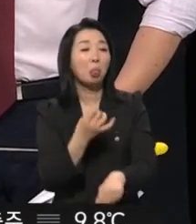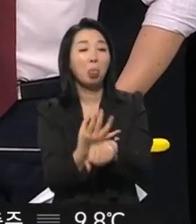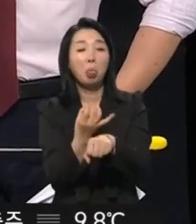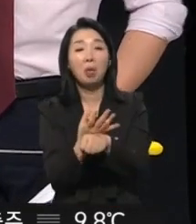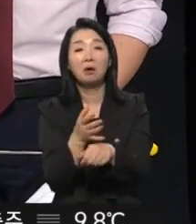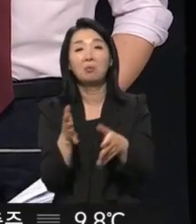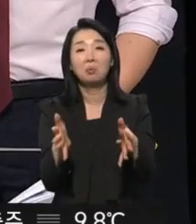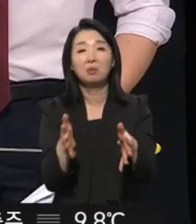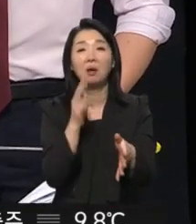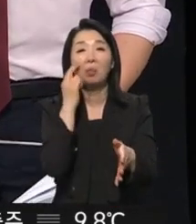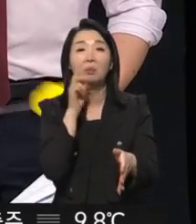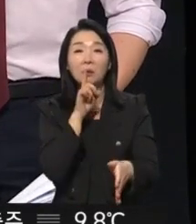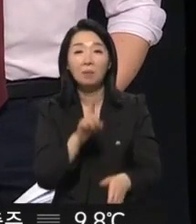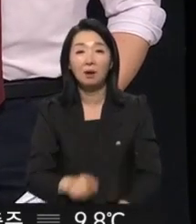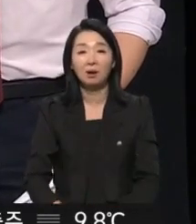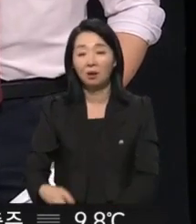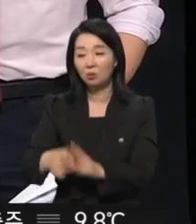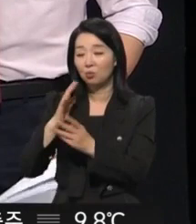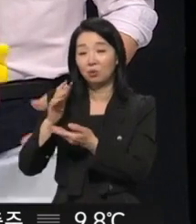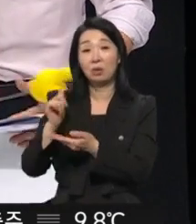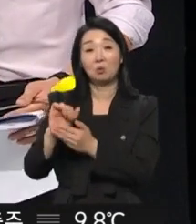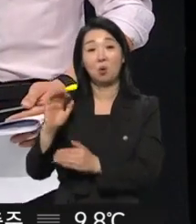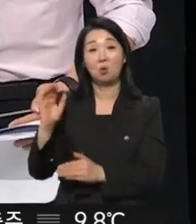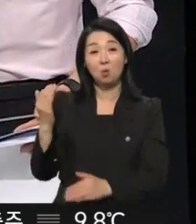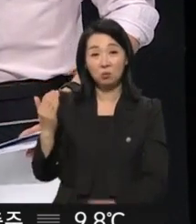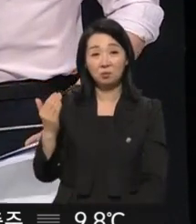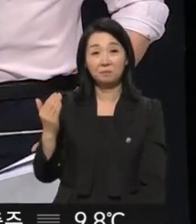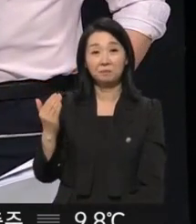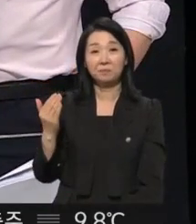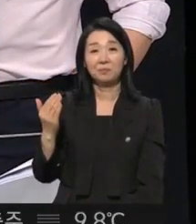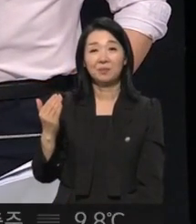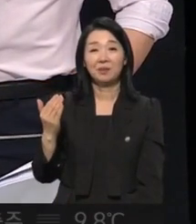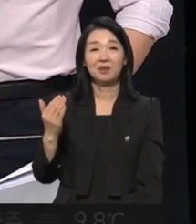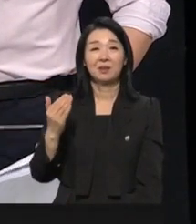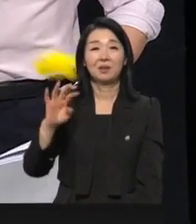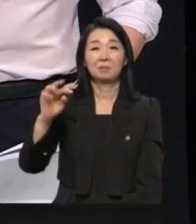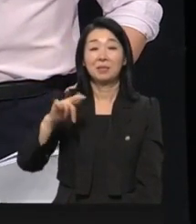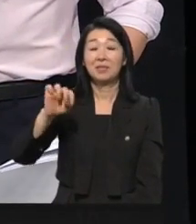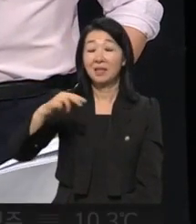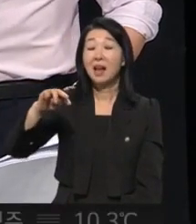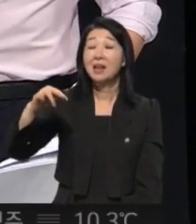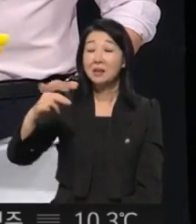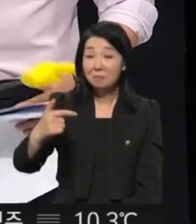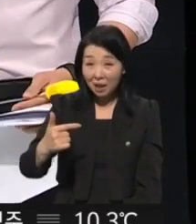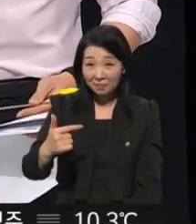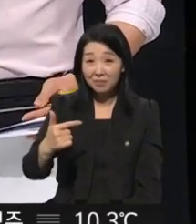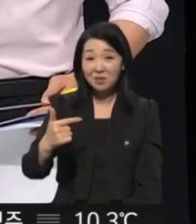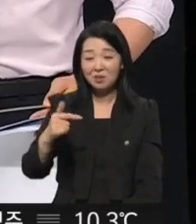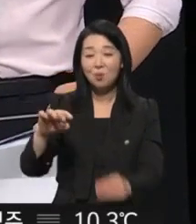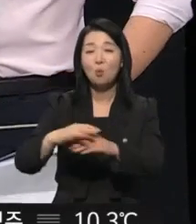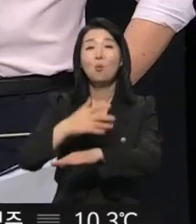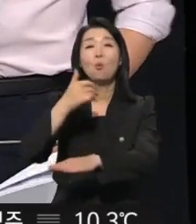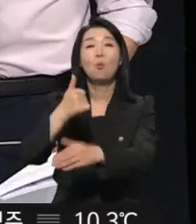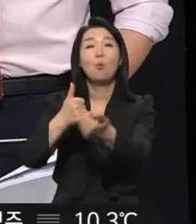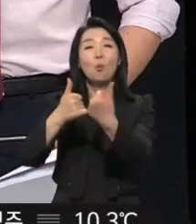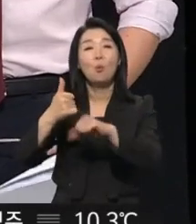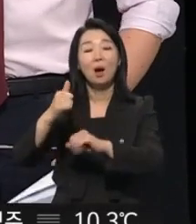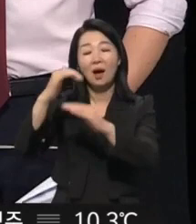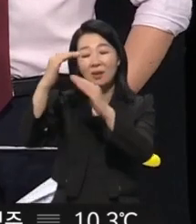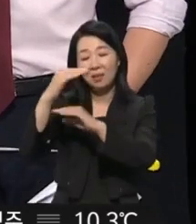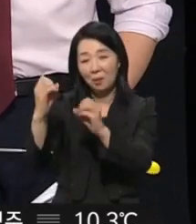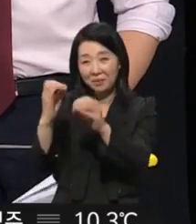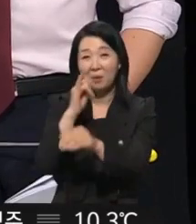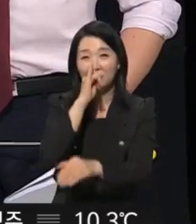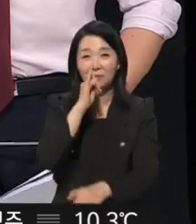농담조로 이어갔다고 합니다. 윤 대통령이 최근 방한한 무함마드 빈살만 사우디아라비아 왕세자와의 대화 뒷이야기를 꺼낸